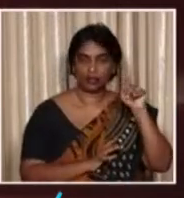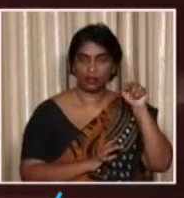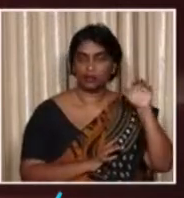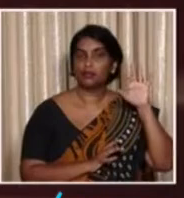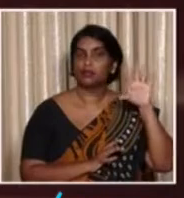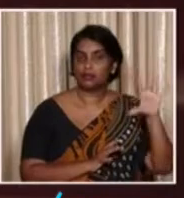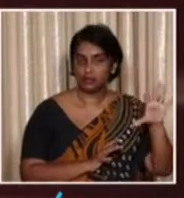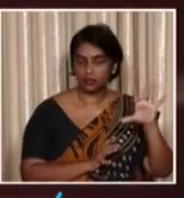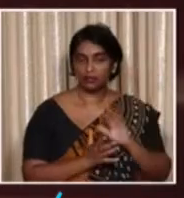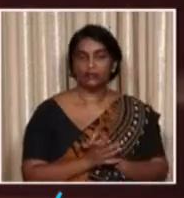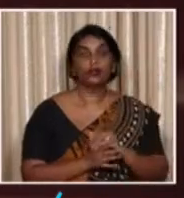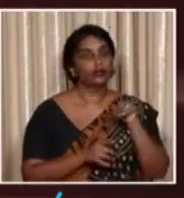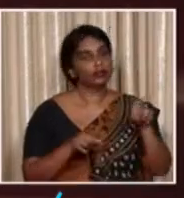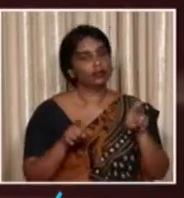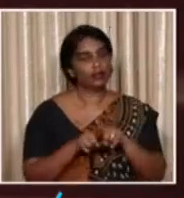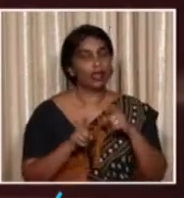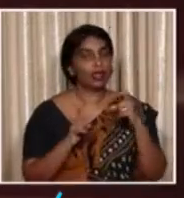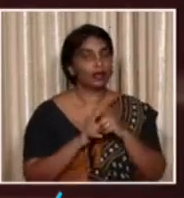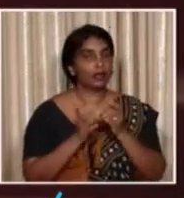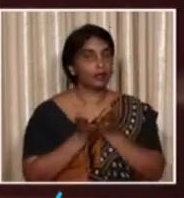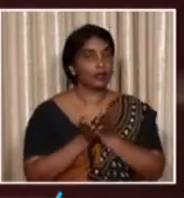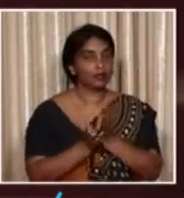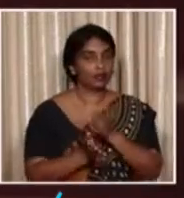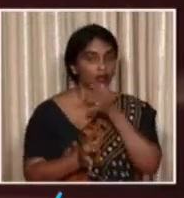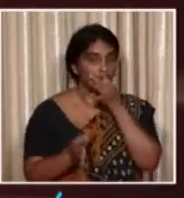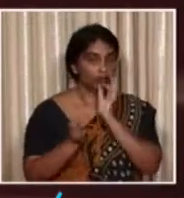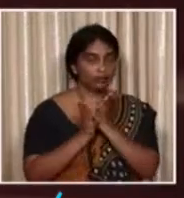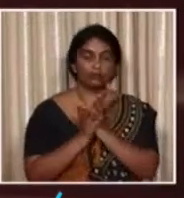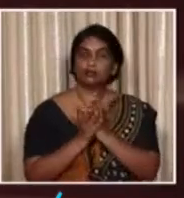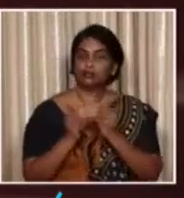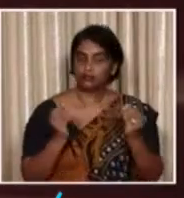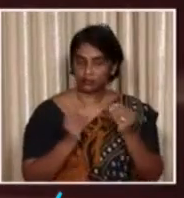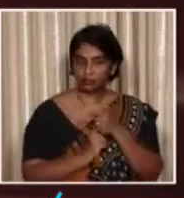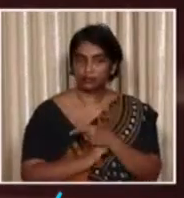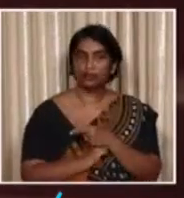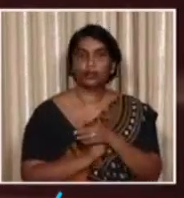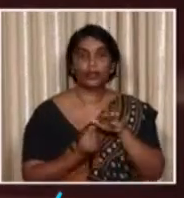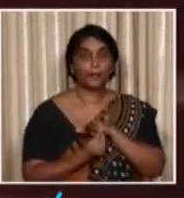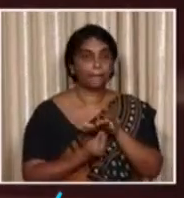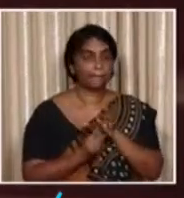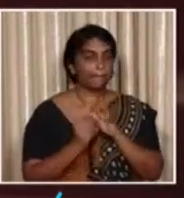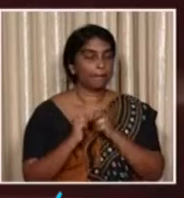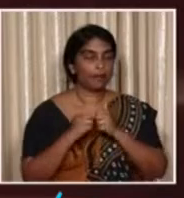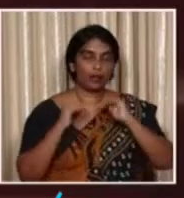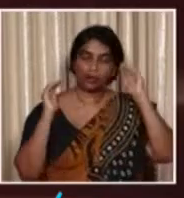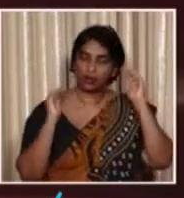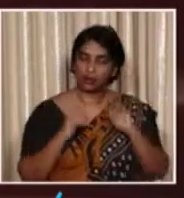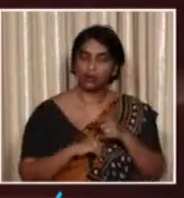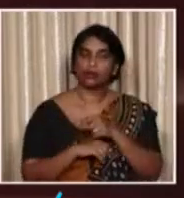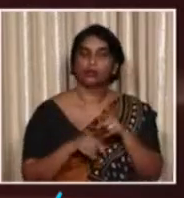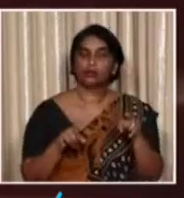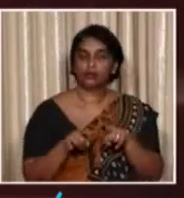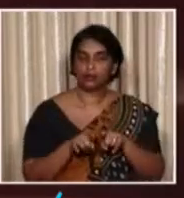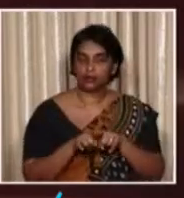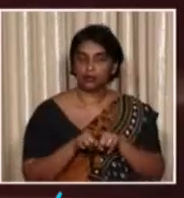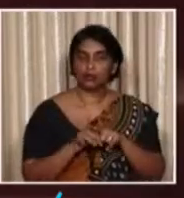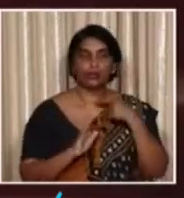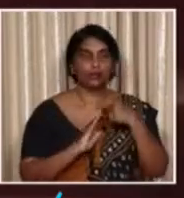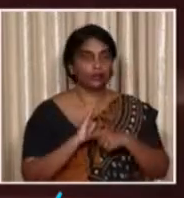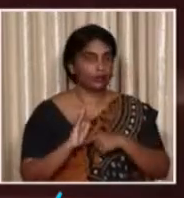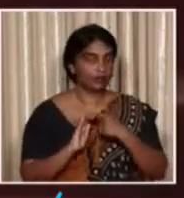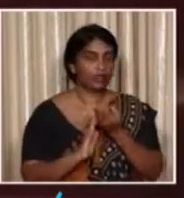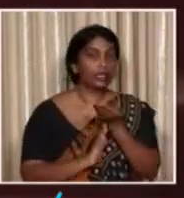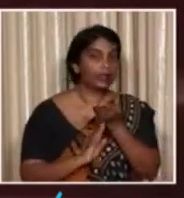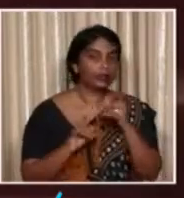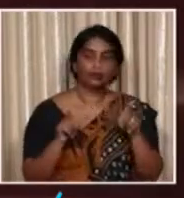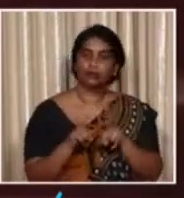1941.5කි. එමෙන්ම නිව් ඩයමන්ඩ් නෞකාවේ ගින්න නිවීම සහ පරිසර හානිය අවම කිරීම සඳහා ශ්‍රී ලංකාවේ